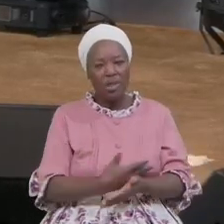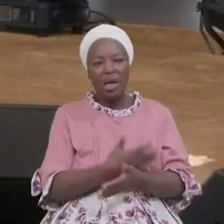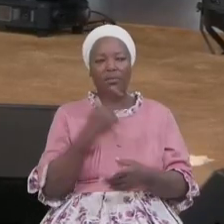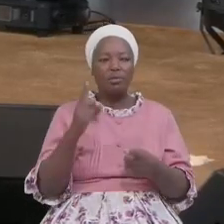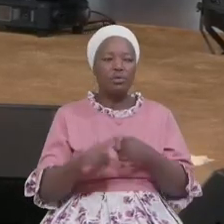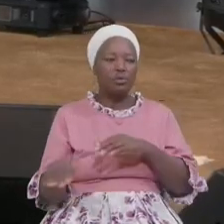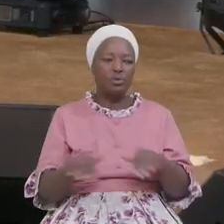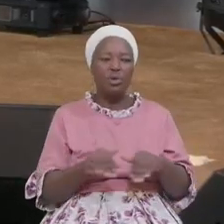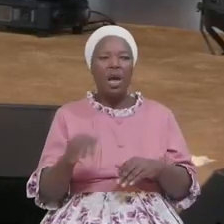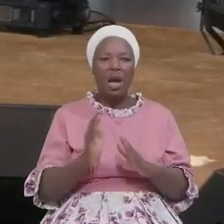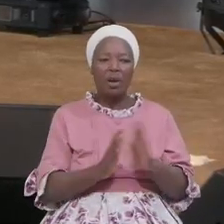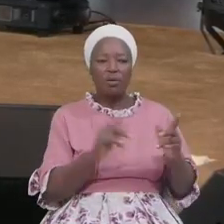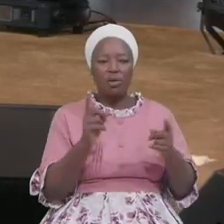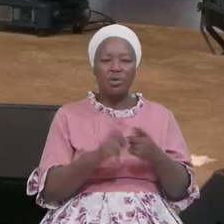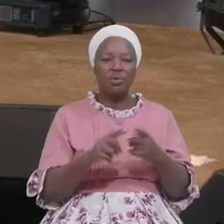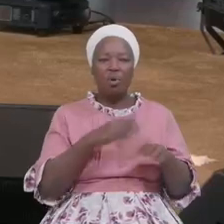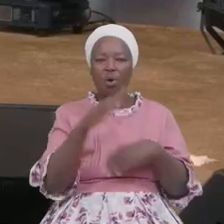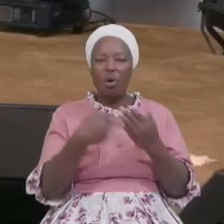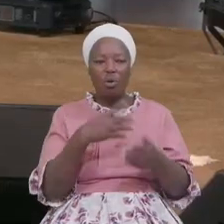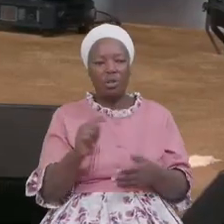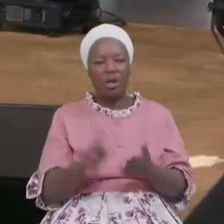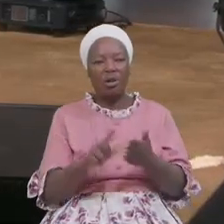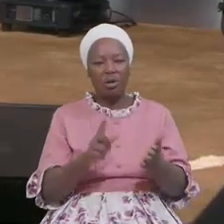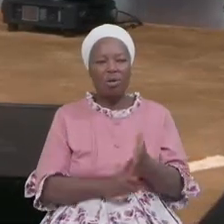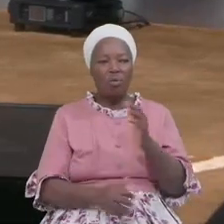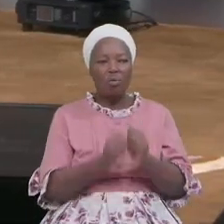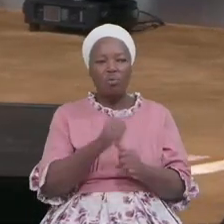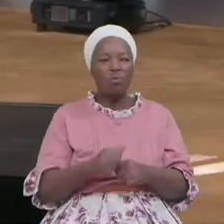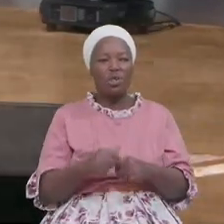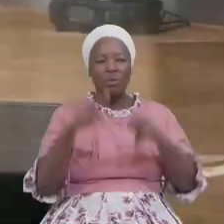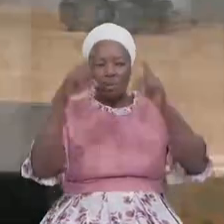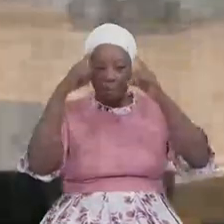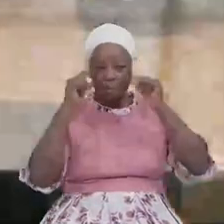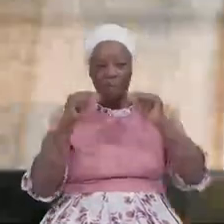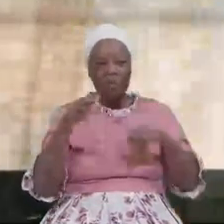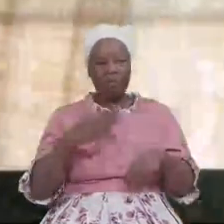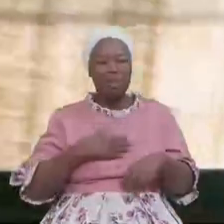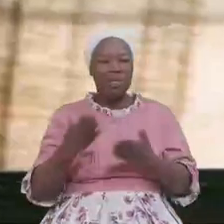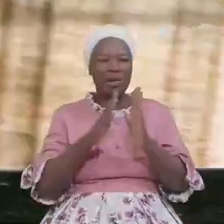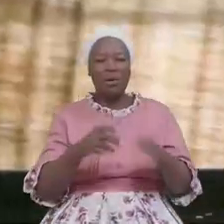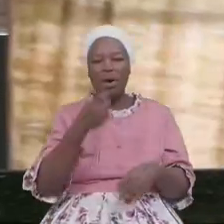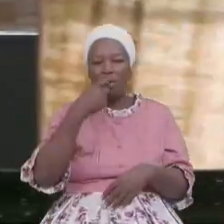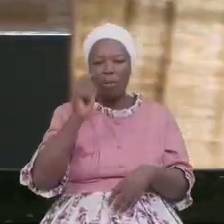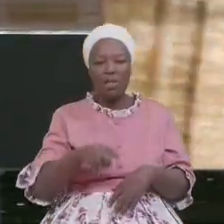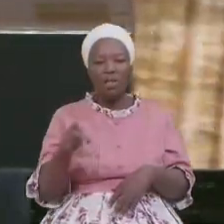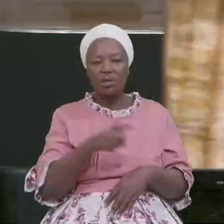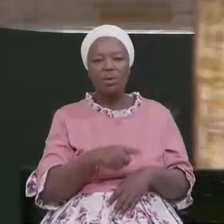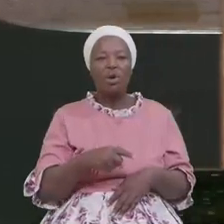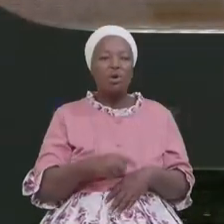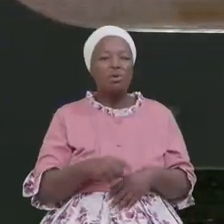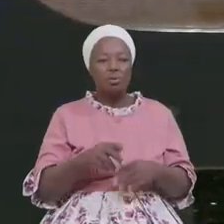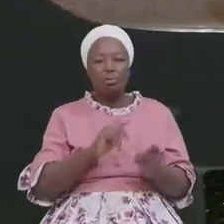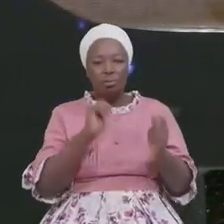loi que Moïse, mon serviteur, t'a prescrite. Ne t'en détourne ni à droite ni